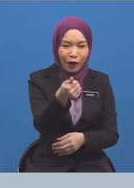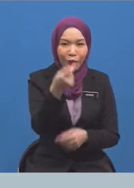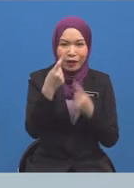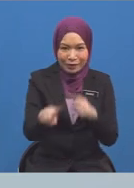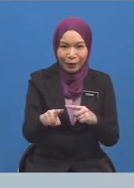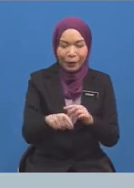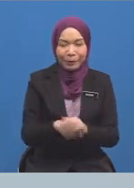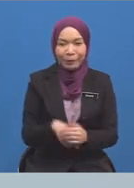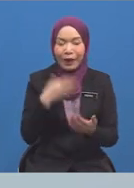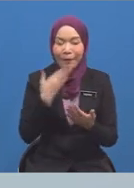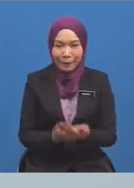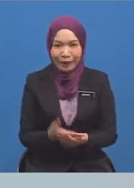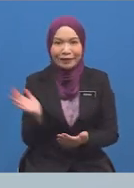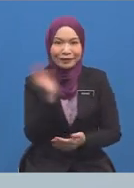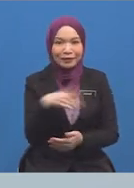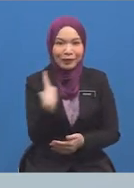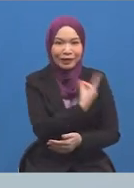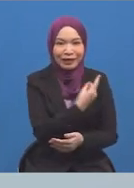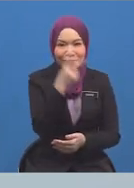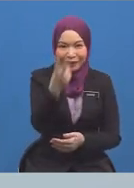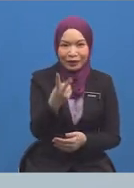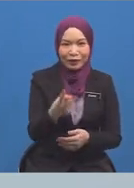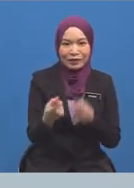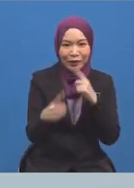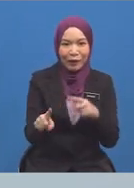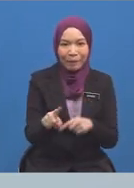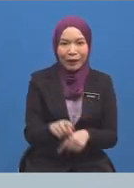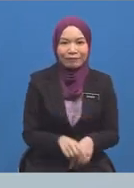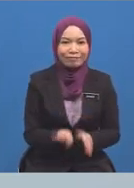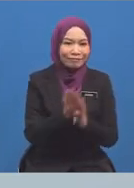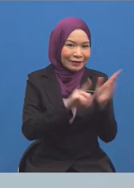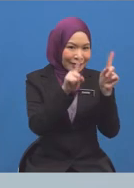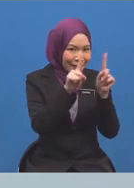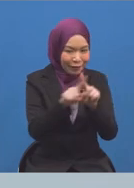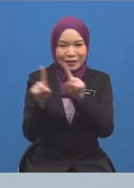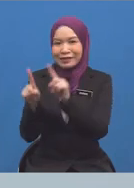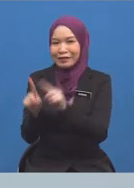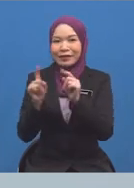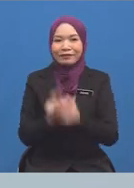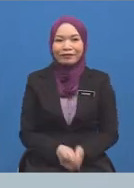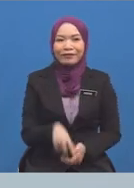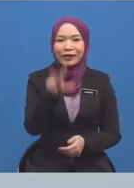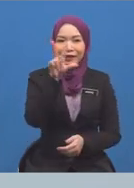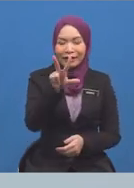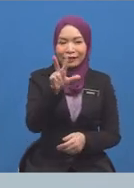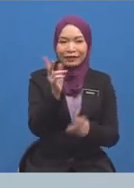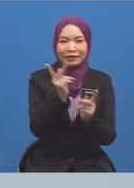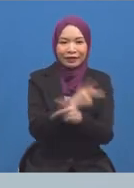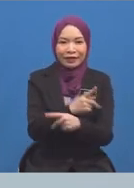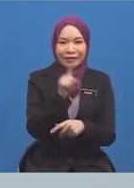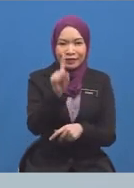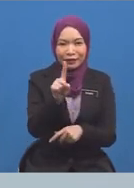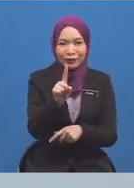by lah Ma dikit SMA jawaban bersama-sama tiga darat